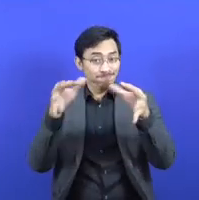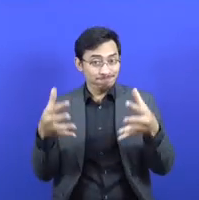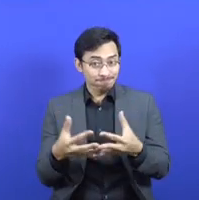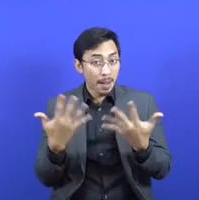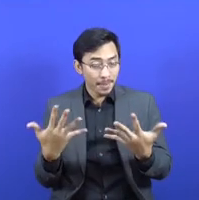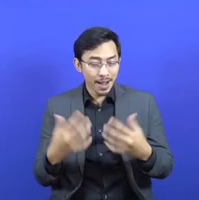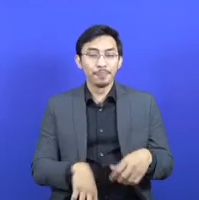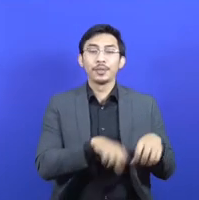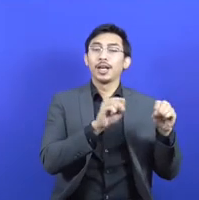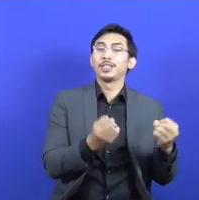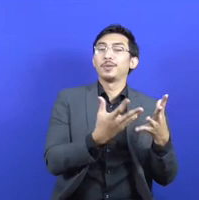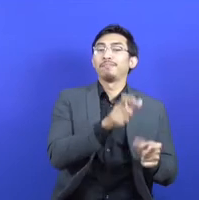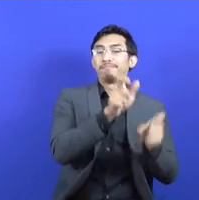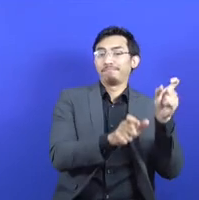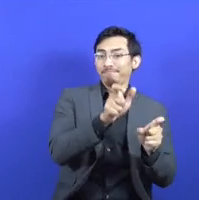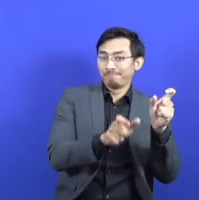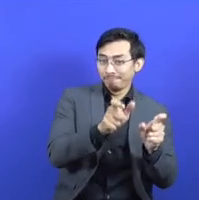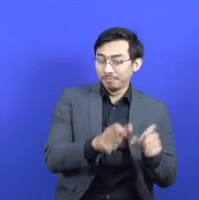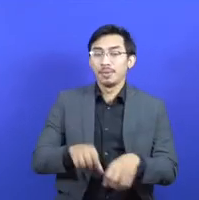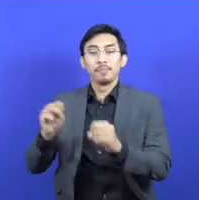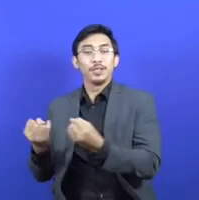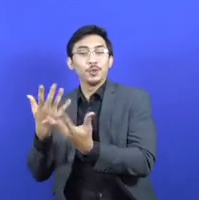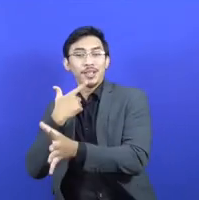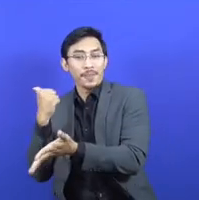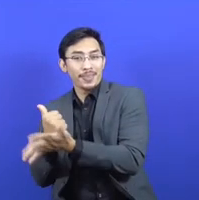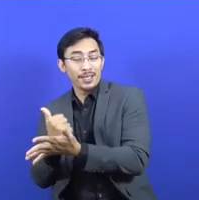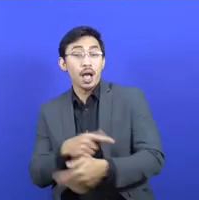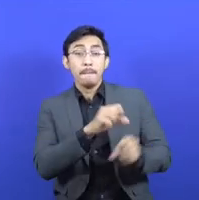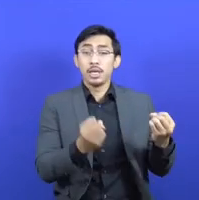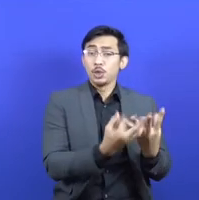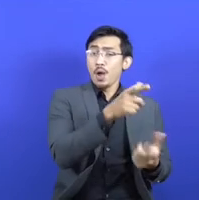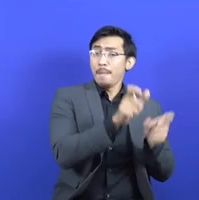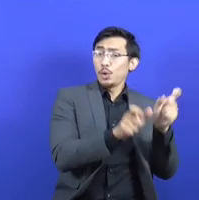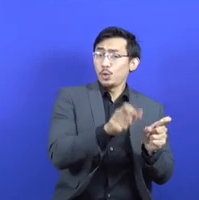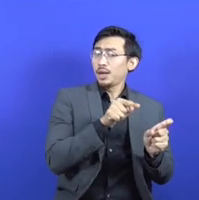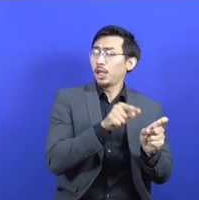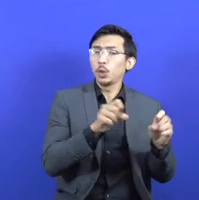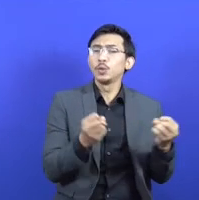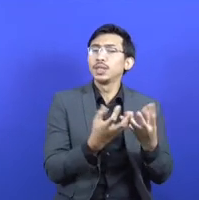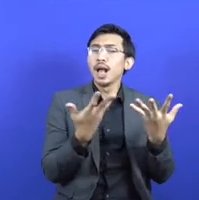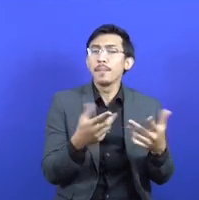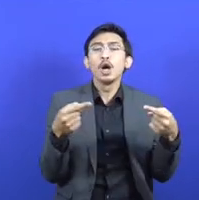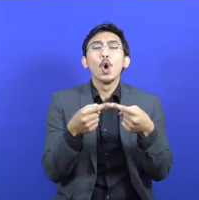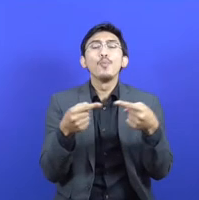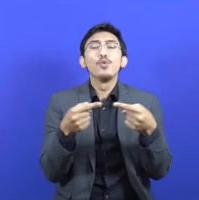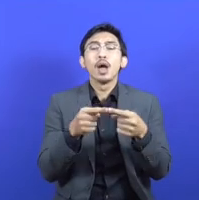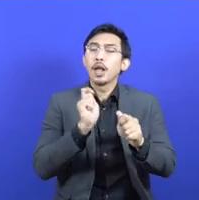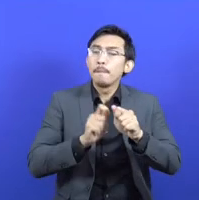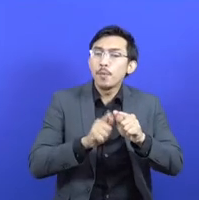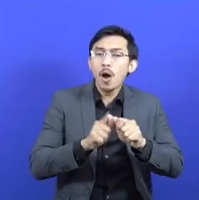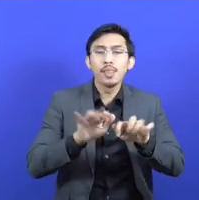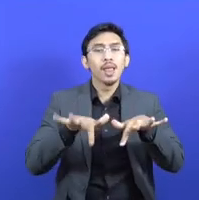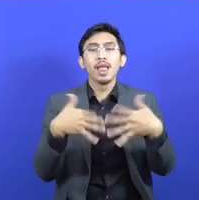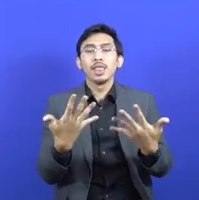COVID-19, yaitu peristiwa kependudukan dan peristiwa penting. Peristiwa kependudukan berarti kejadian yang berhubungan